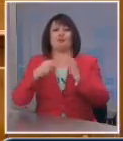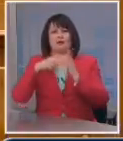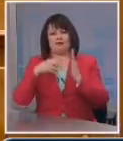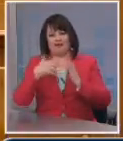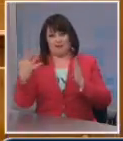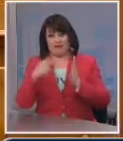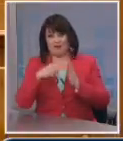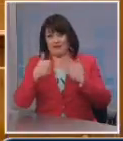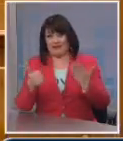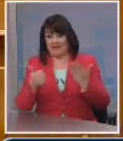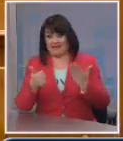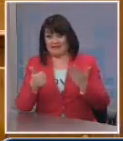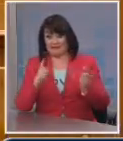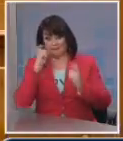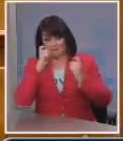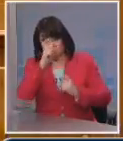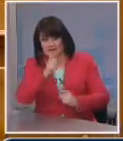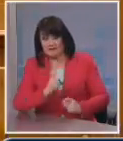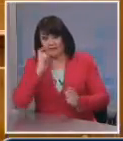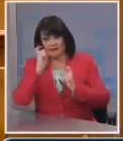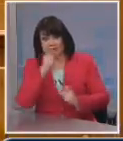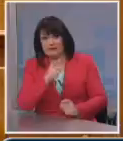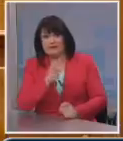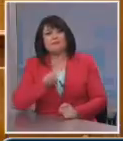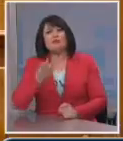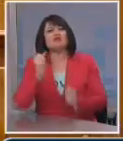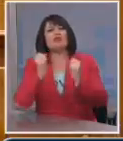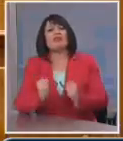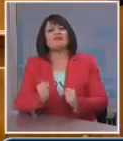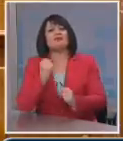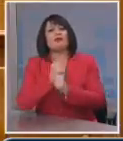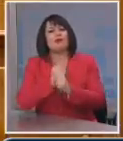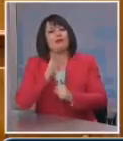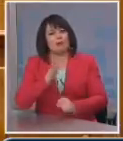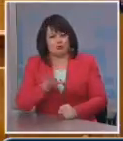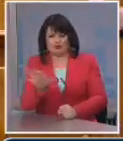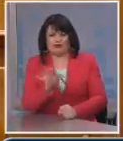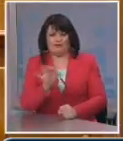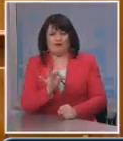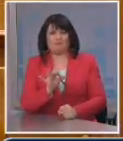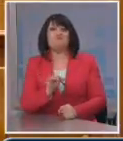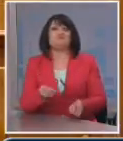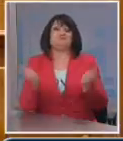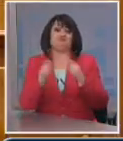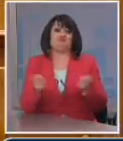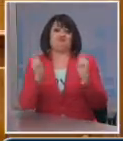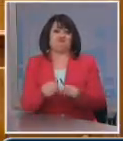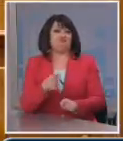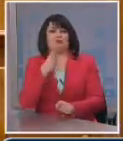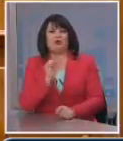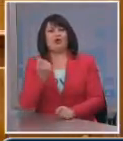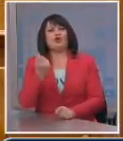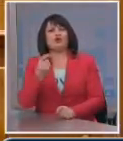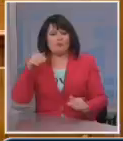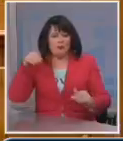2015-2016? Αναρωτηθήκατε ποτέ πόσες θέσεις εργασίας που θα μπορούσαν να δημιουργηθούν δεν δημιουργηθήκαν επειδή βάλατε την οικονομία